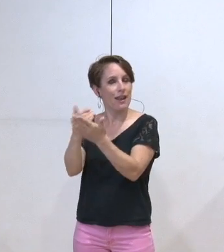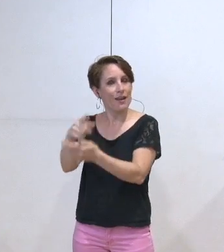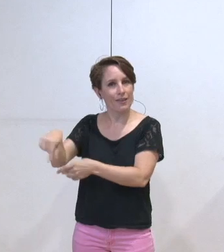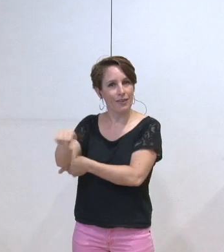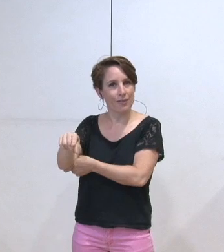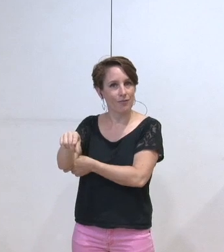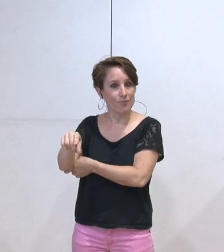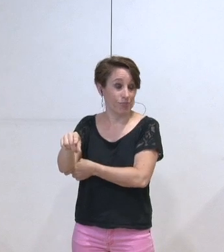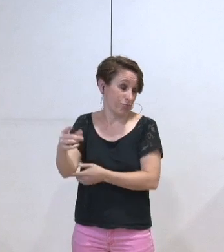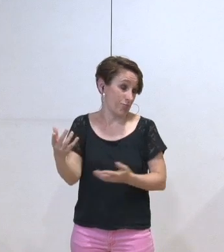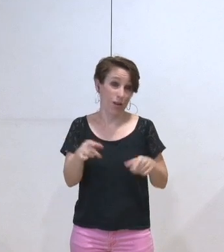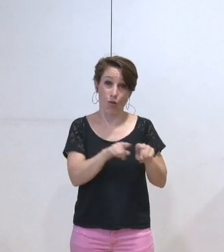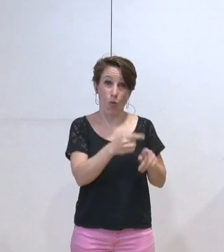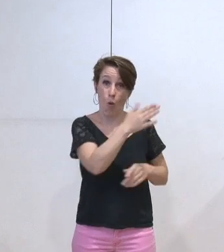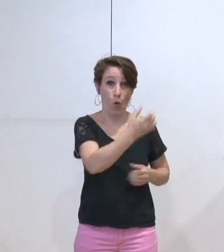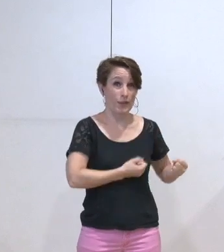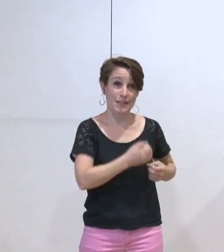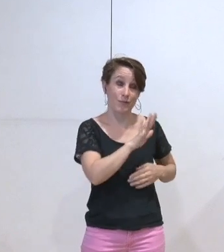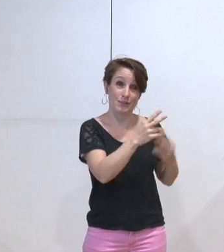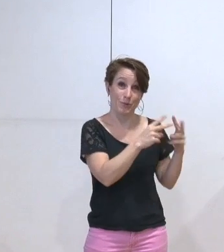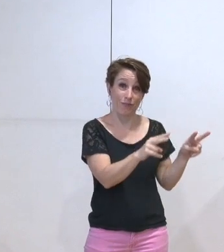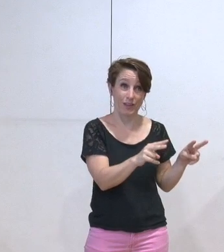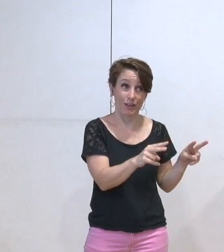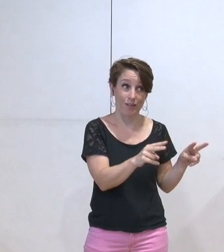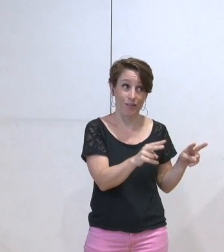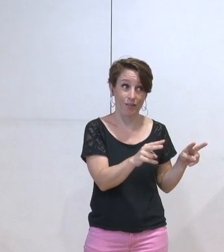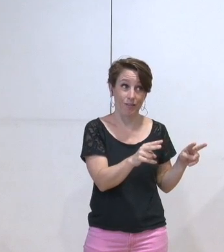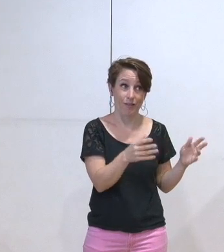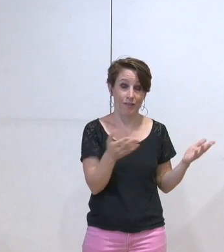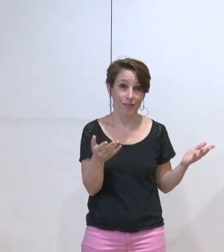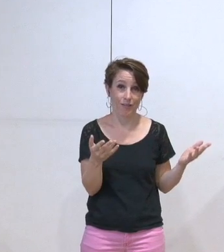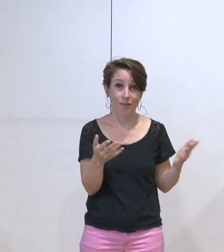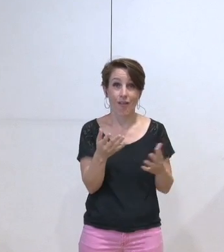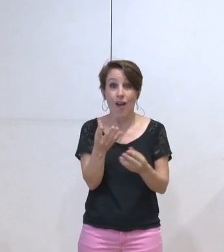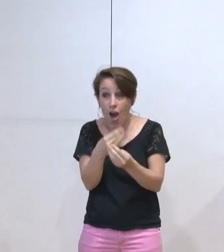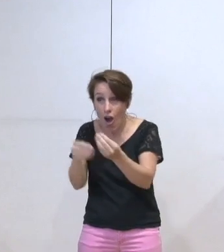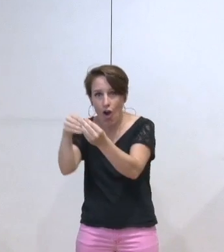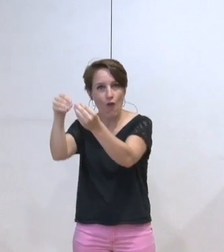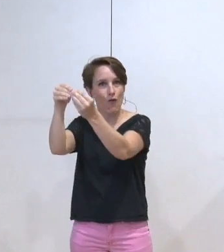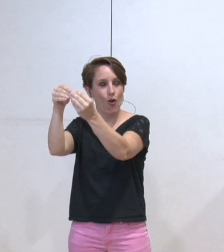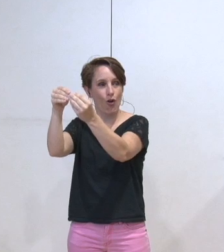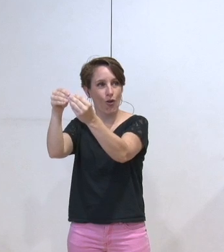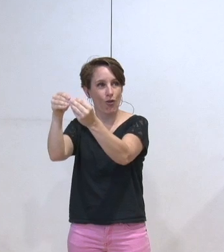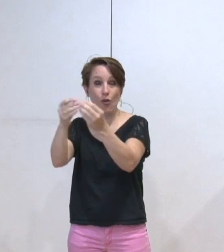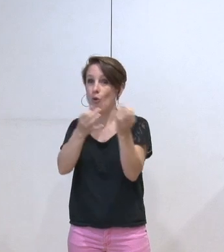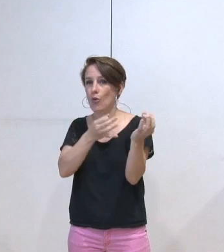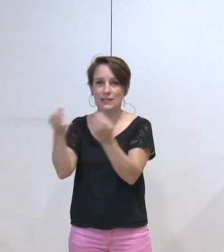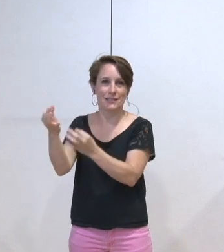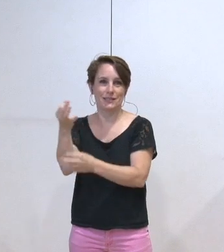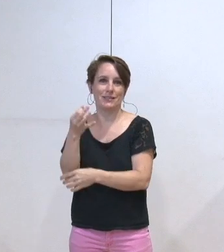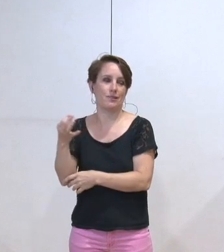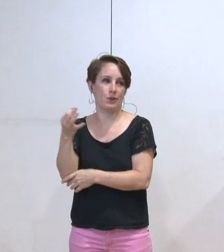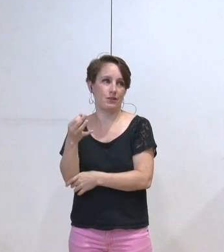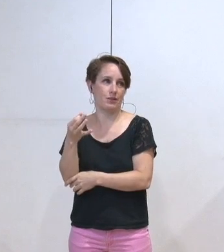comme pour le reste des services de la Ville l'attribution de renfort systématique par les sur pour les